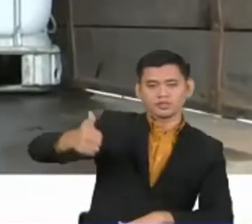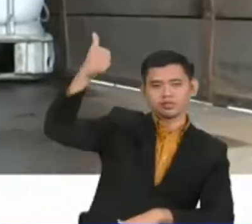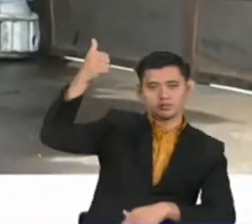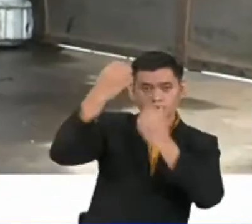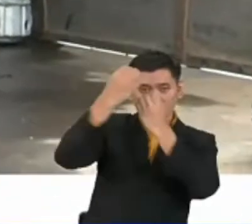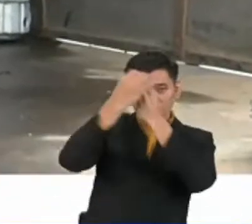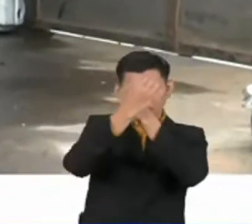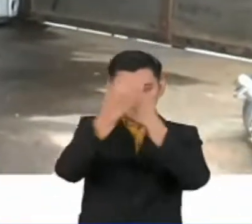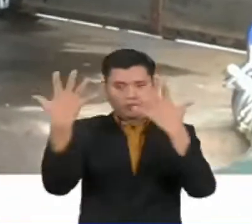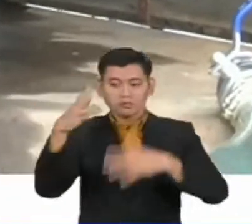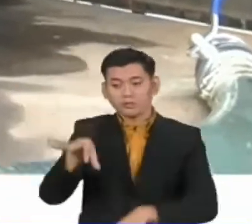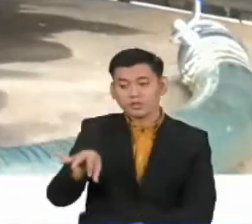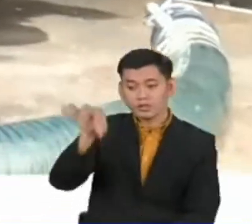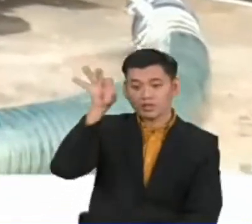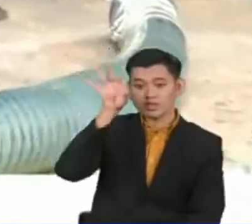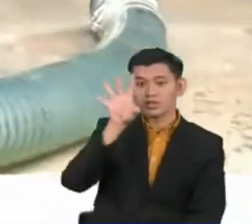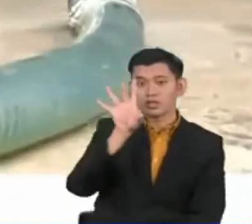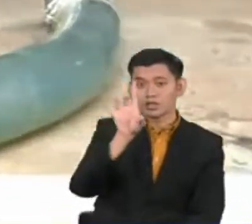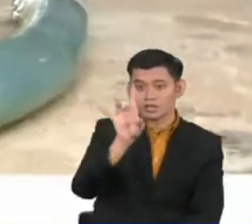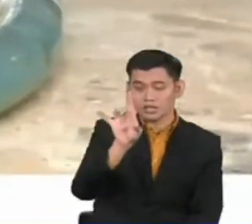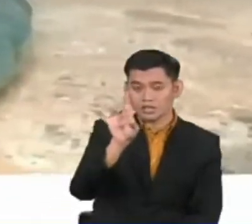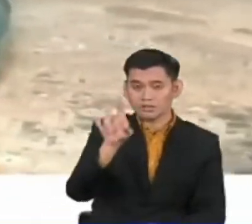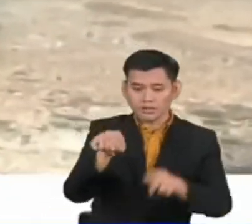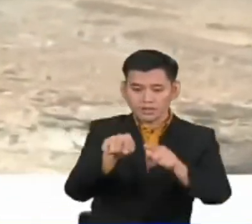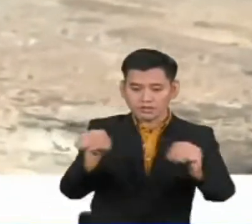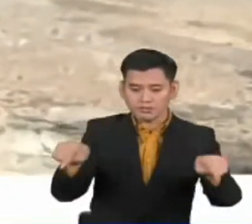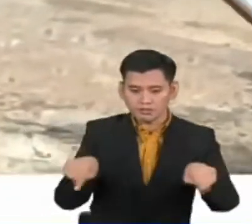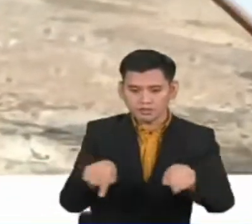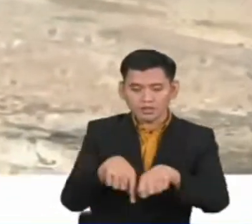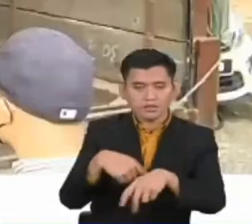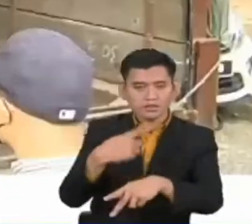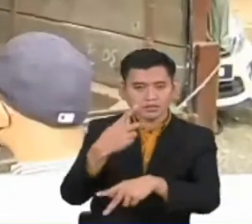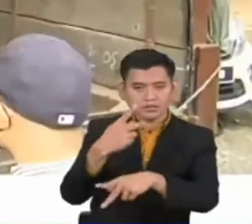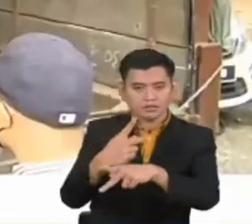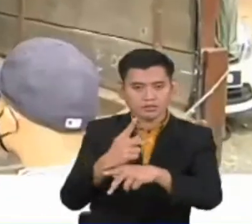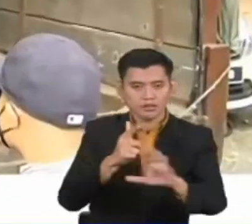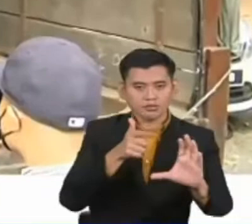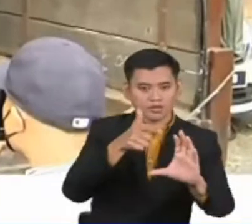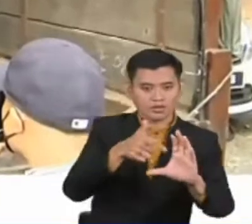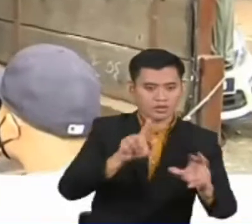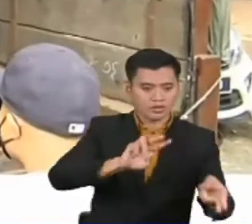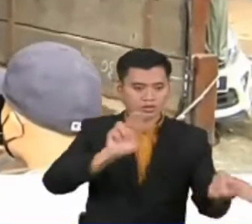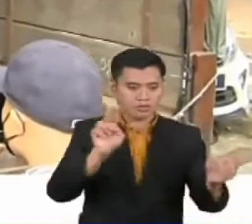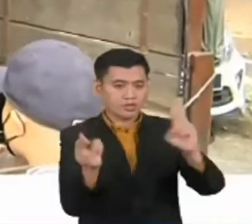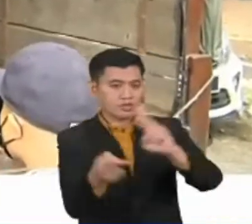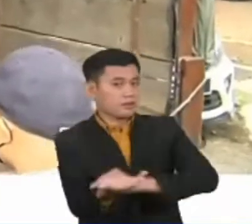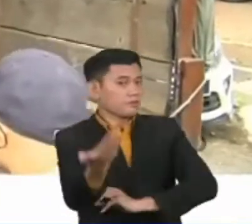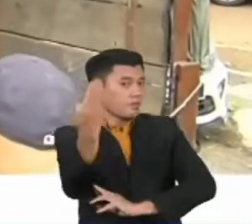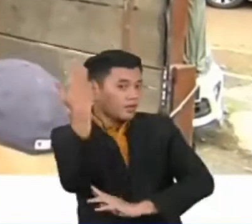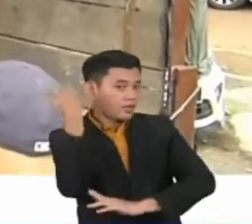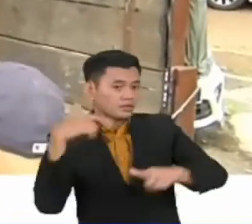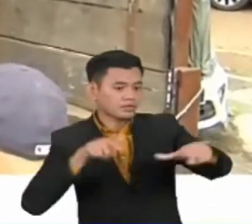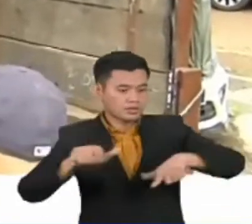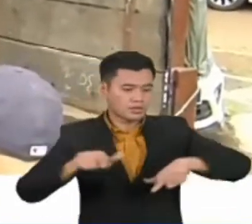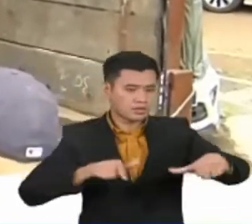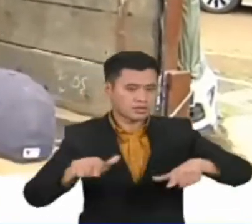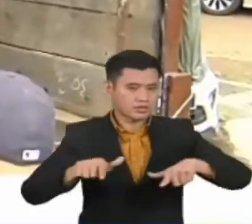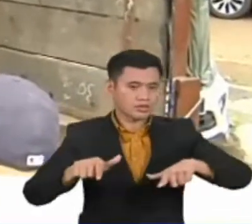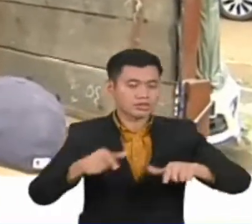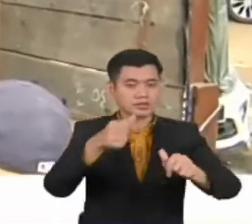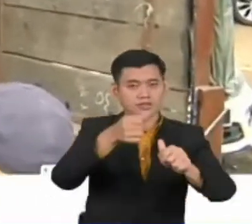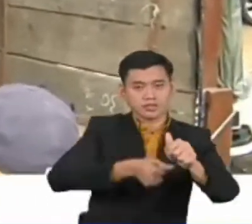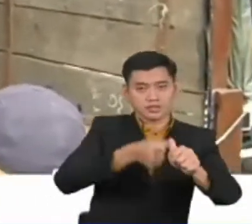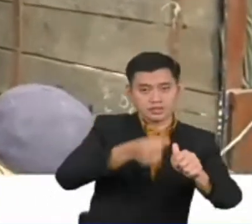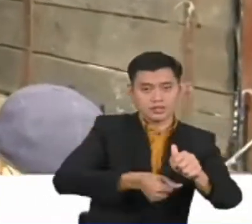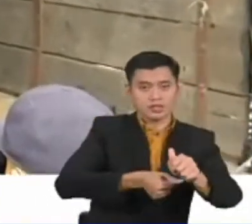kepada penemuan 8 buah tangki petak yang telah diubah suai di bahagian belakang lori tersebut. Dianggarkan setiap tangki petak